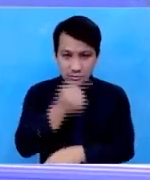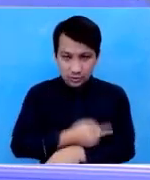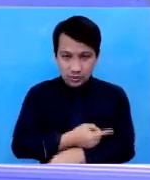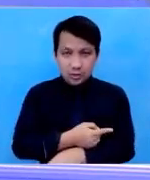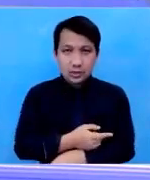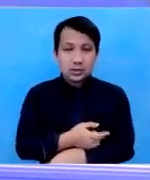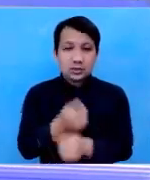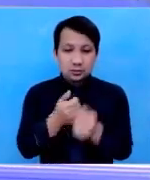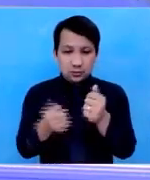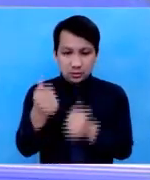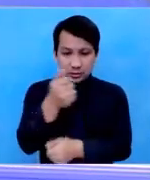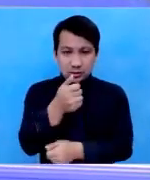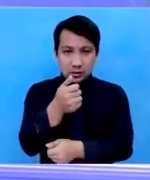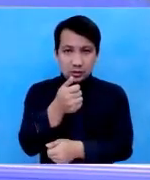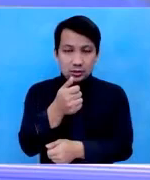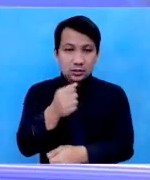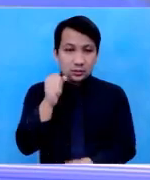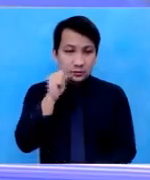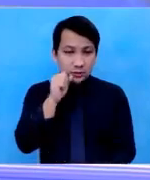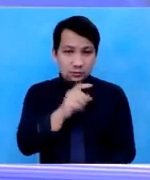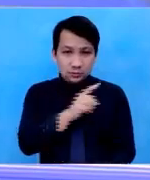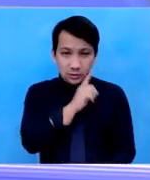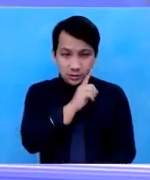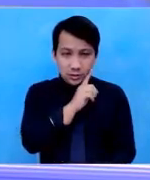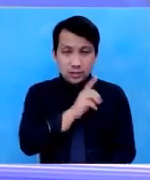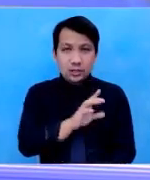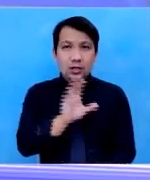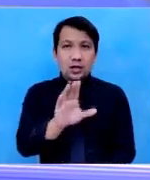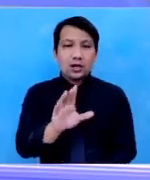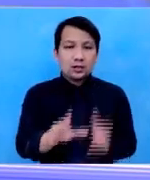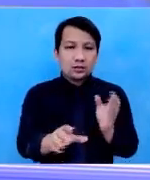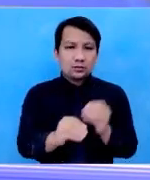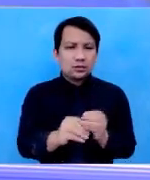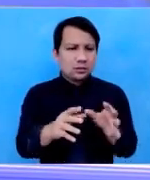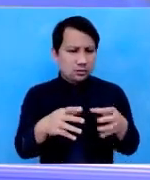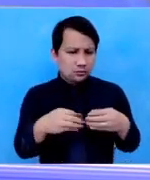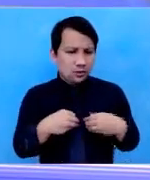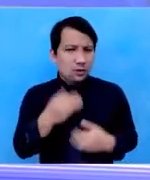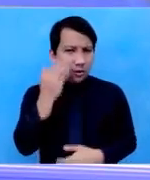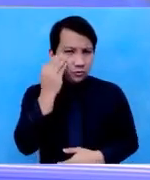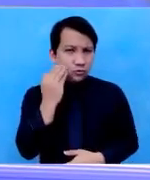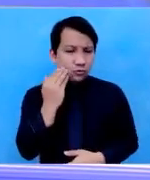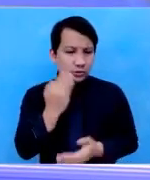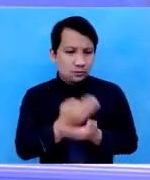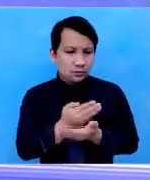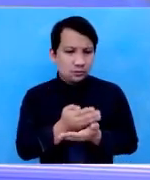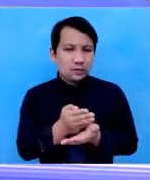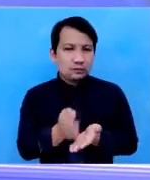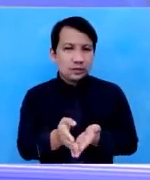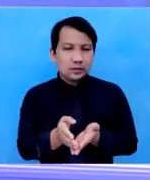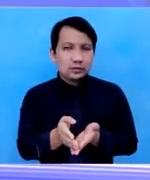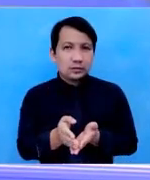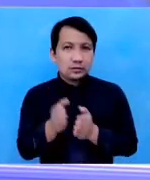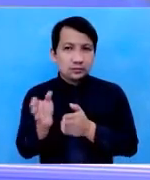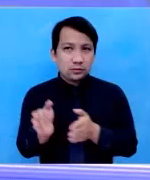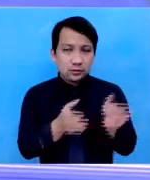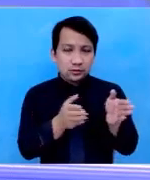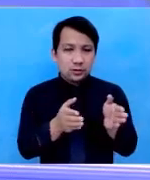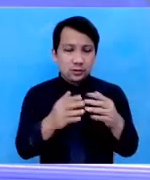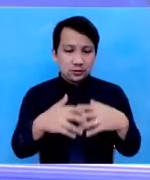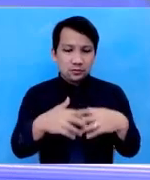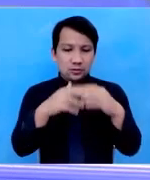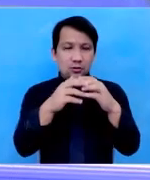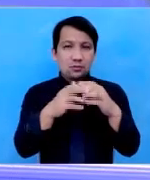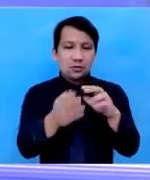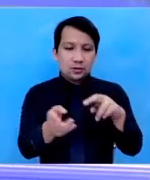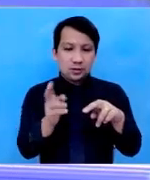Education Secretary at Vice President Sara Duterte naman, aminadong kulang ang pondo sa pagpapaayos at pagpapatayo ng mga dagdag